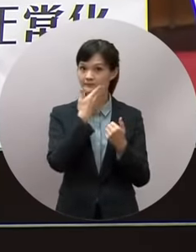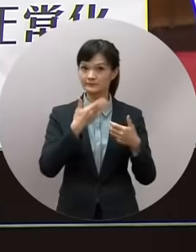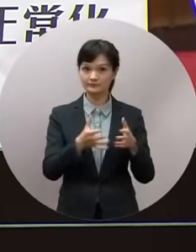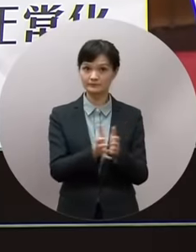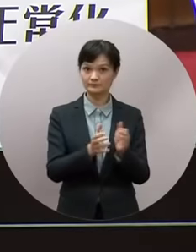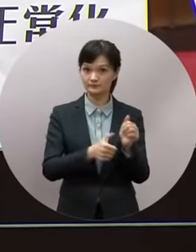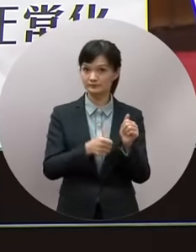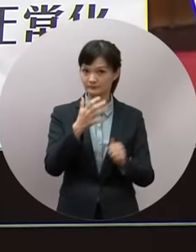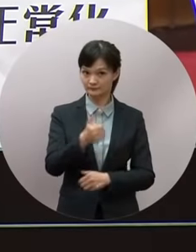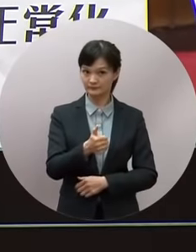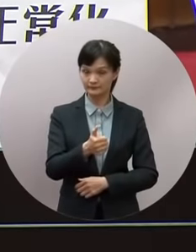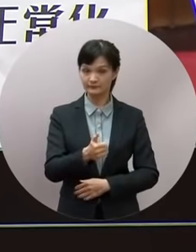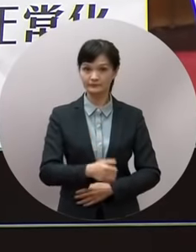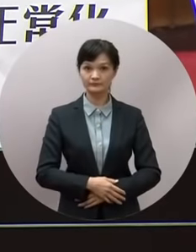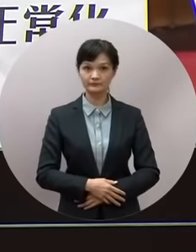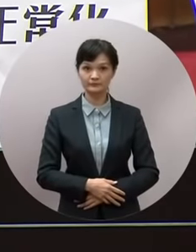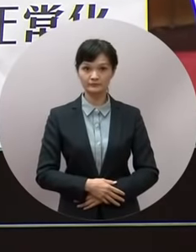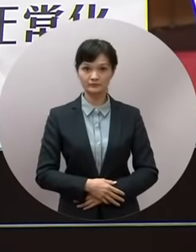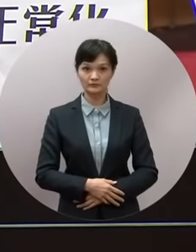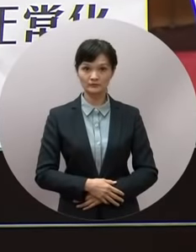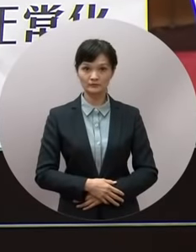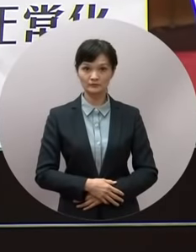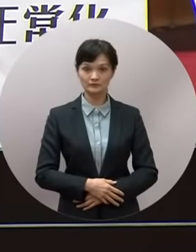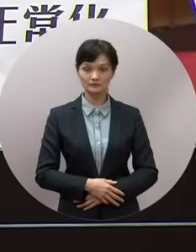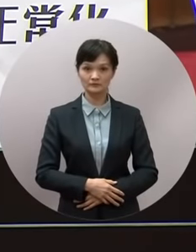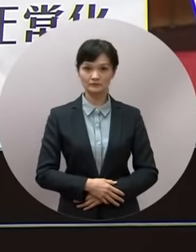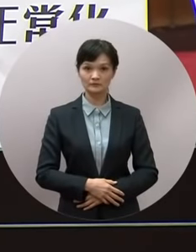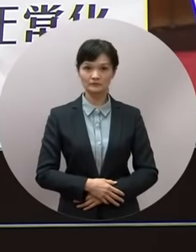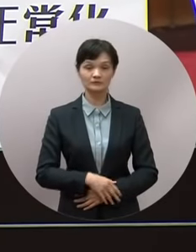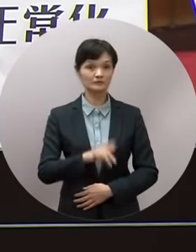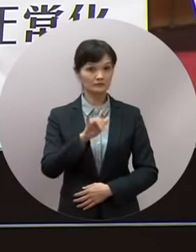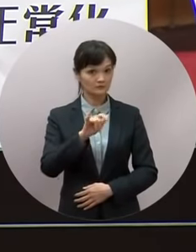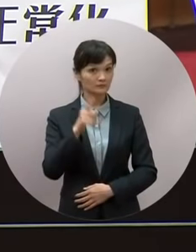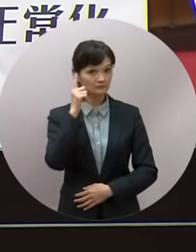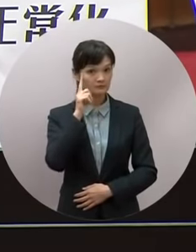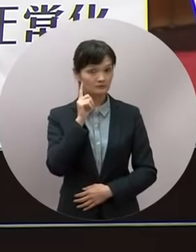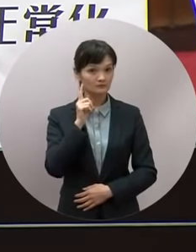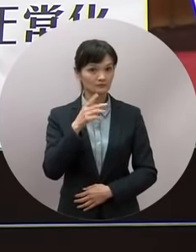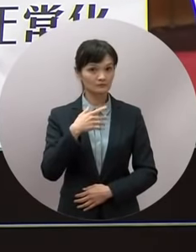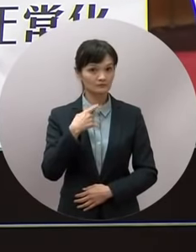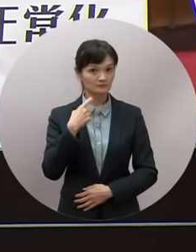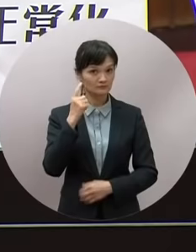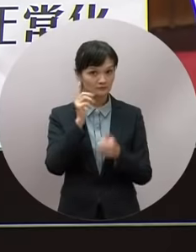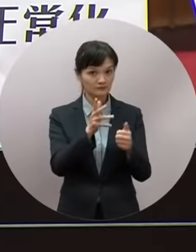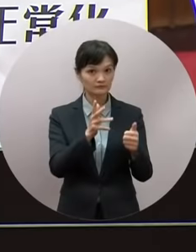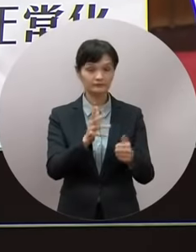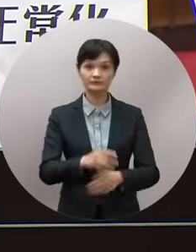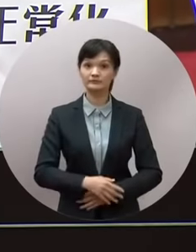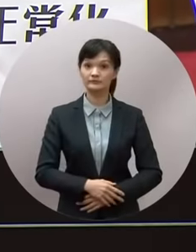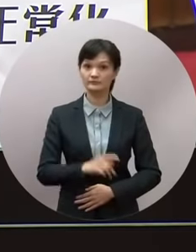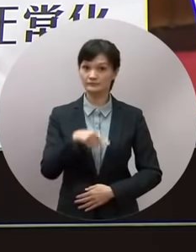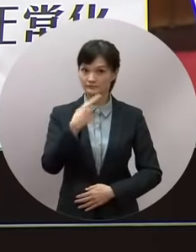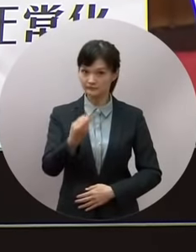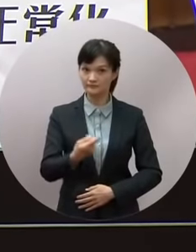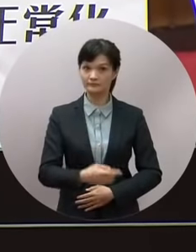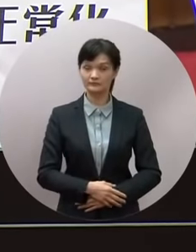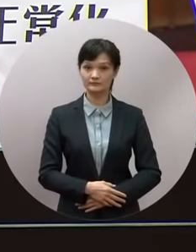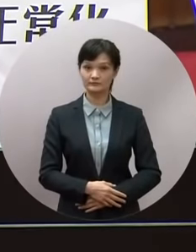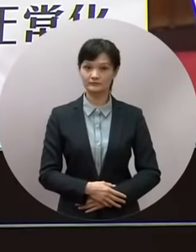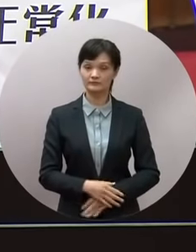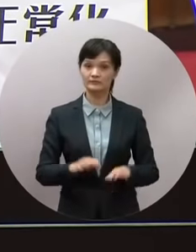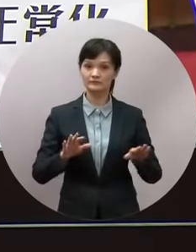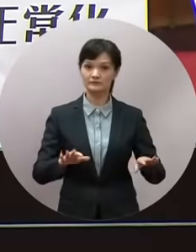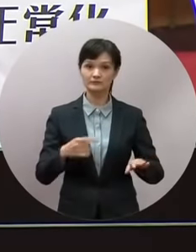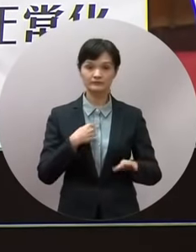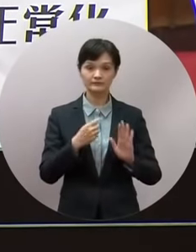是次长？那部长师院长时间有限，我直接破题哦。我们看下一页。今天